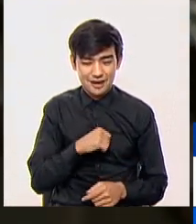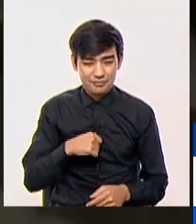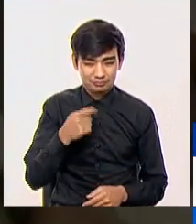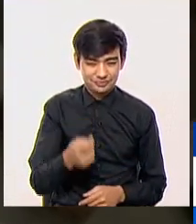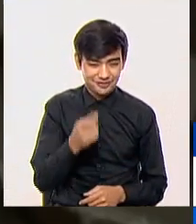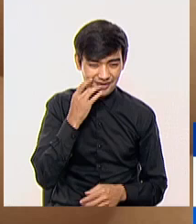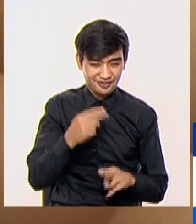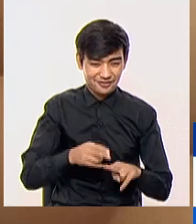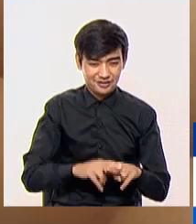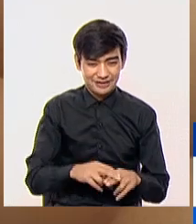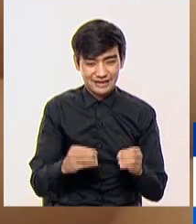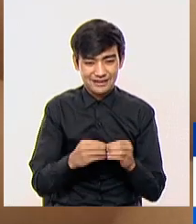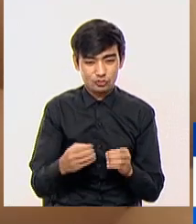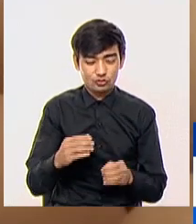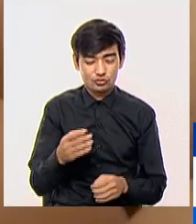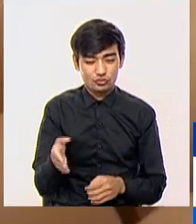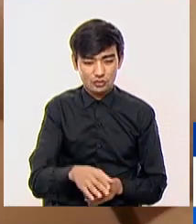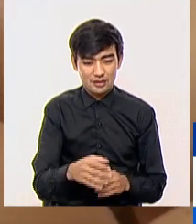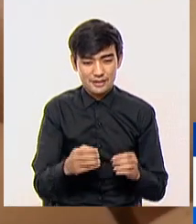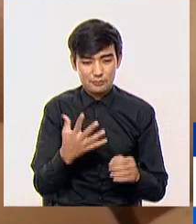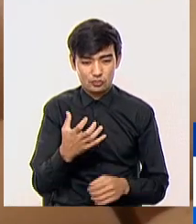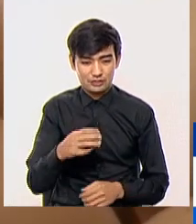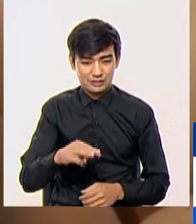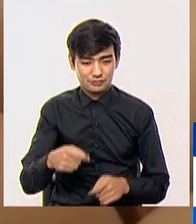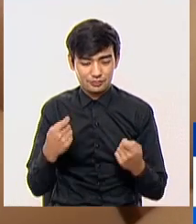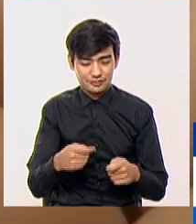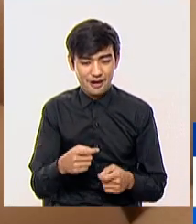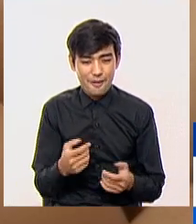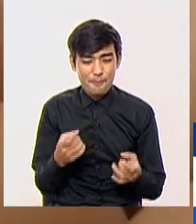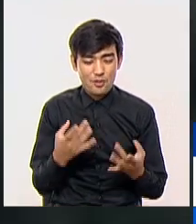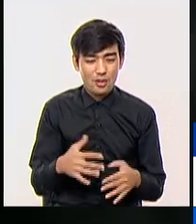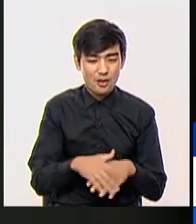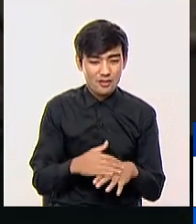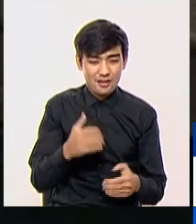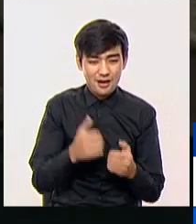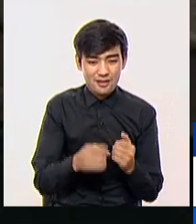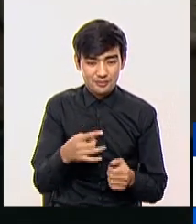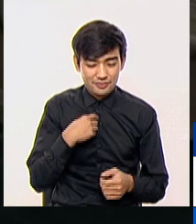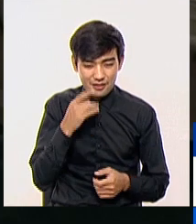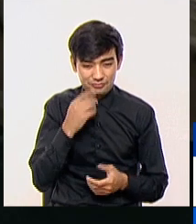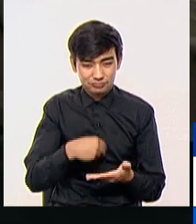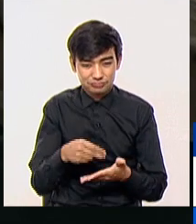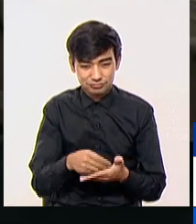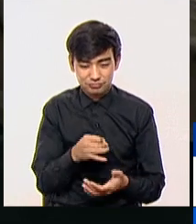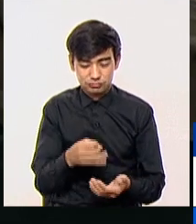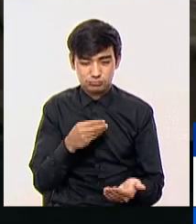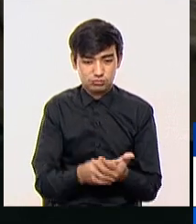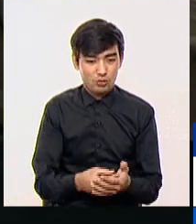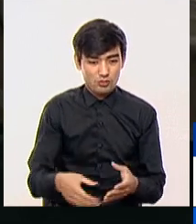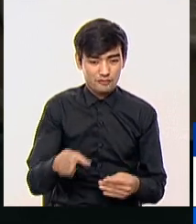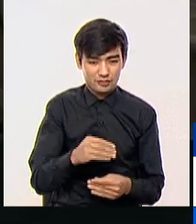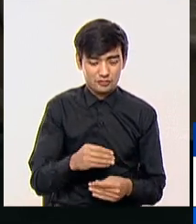деген жұмыртқаның 10 данасы 500 теңгеден сатылып жатыр. Ал қарапайым халық күнделікті пайдаланатын өнімнің бұлай шарықтап